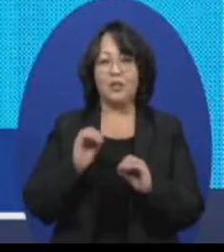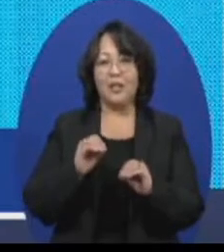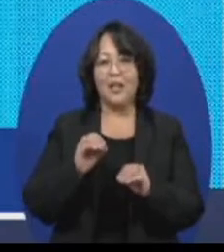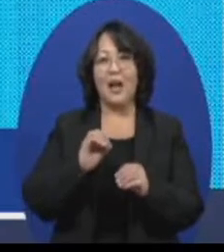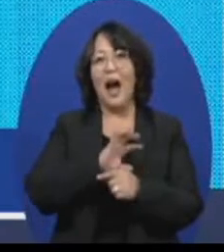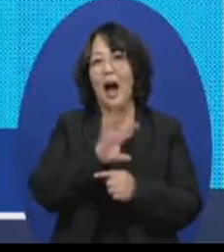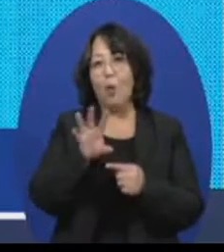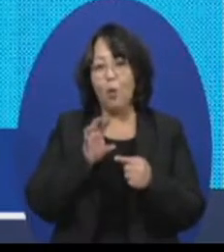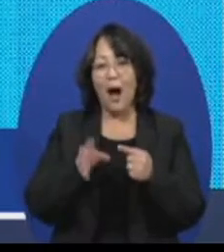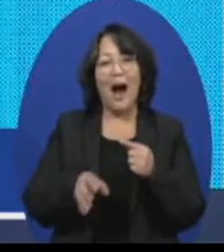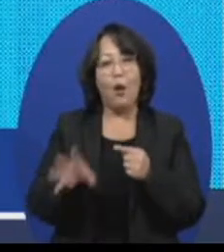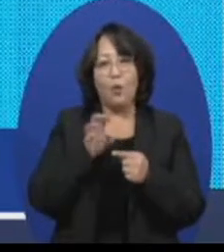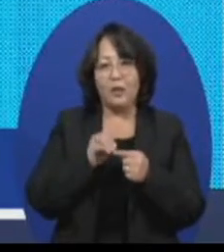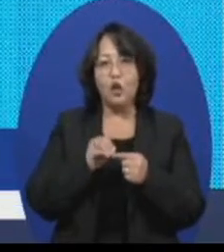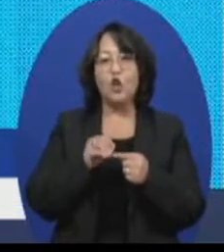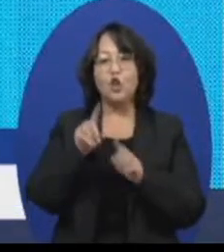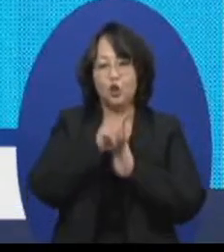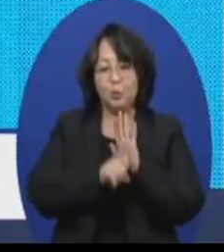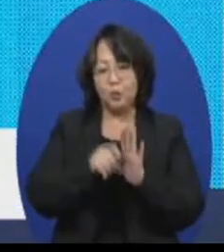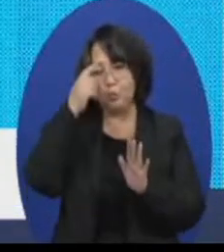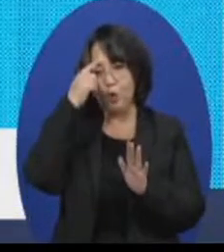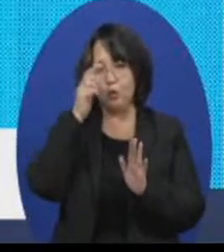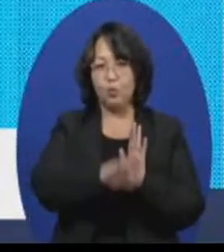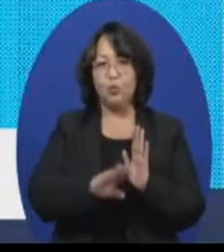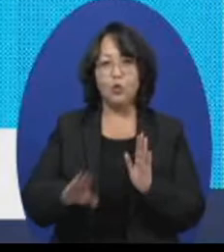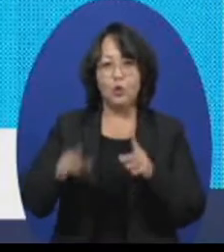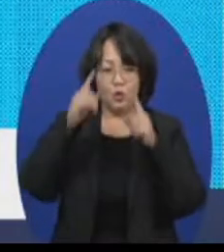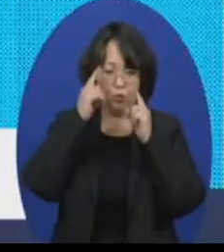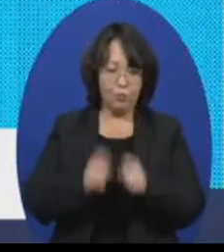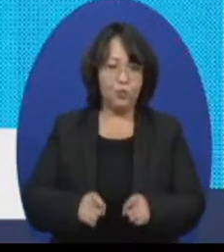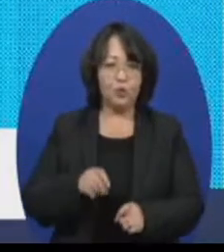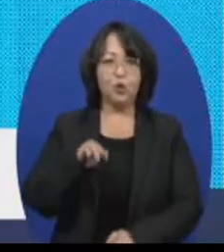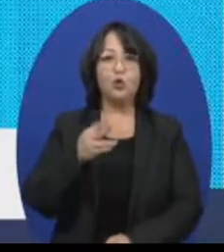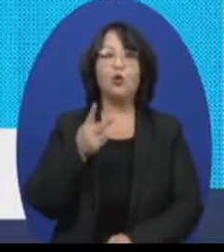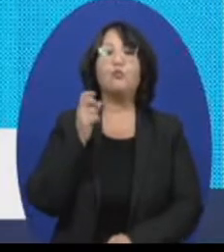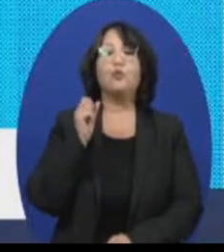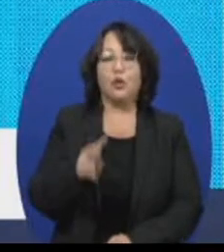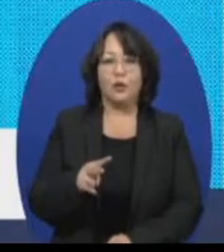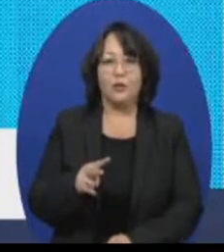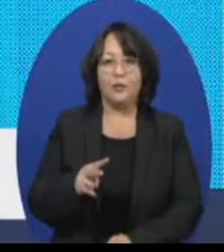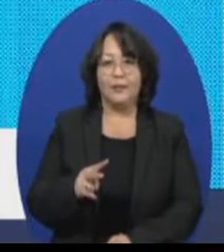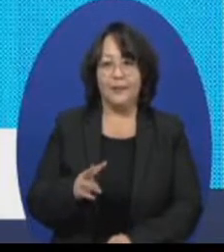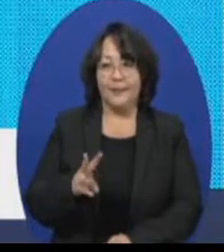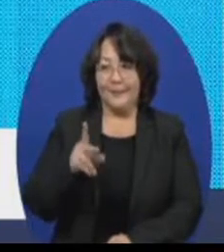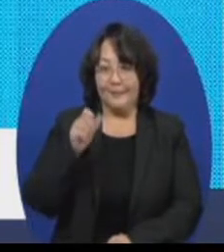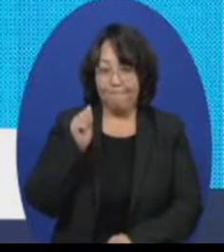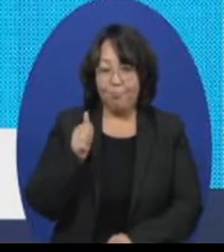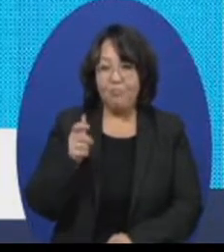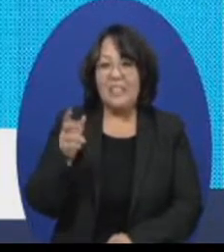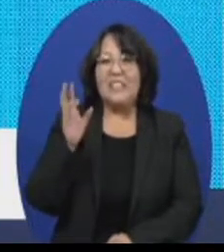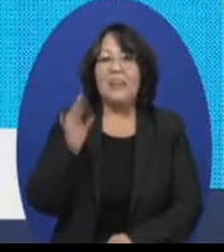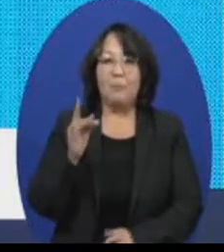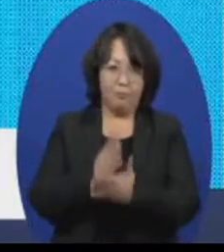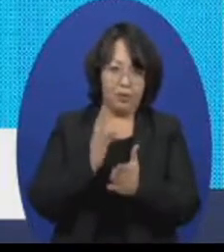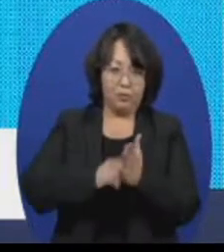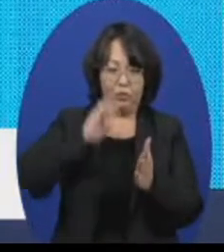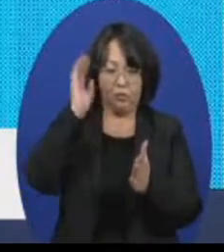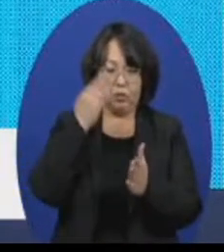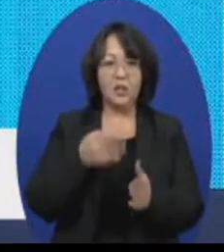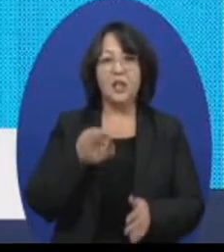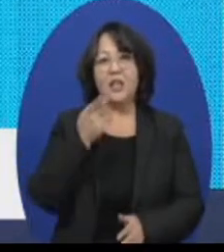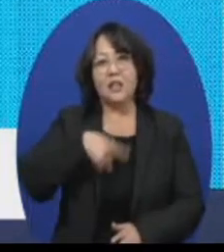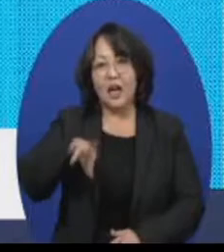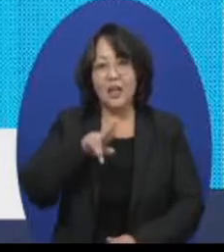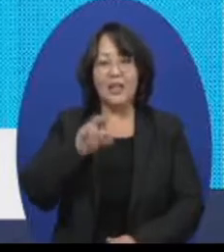хөтөлбөрийг энэ Монгол хүнийг, Монгол хүүхдийн хүмүүжил төлөвлөлийг тогтоох дээд буюу ахлах